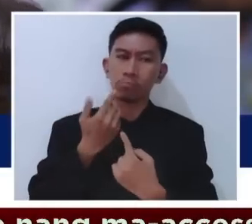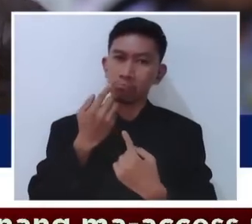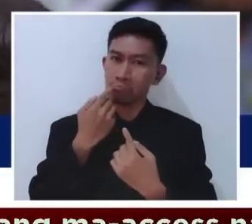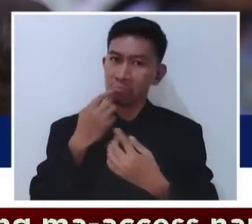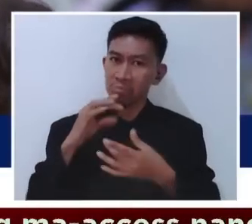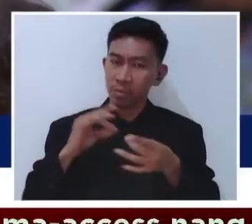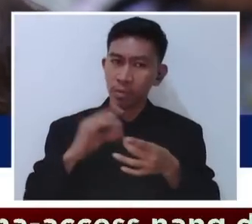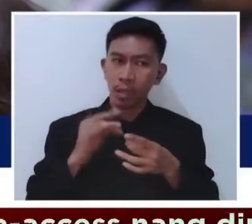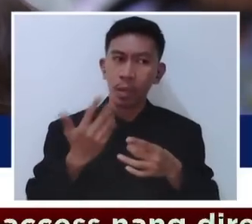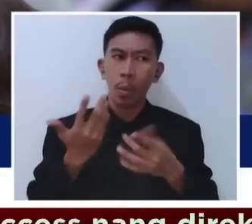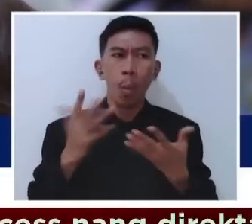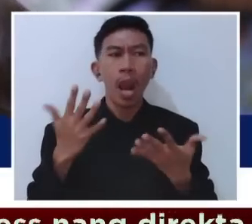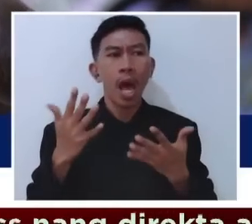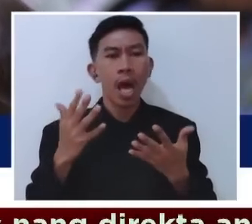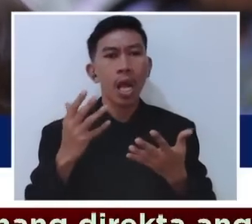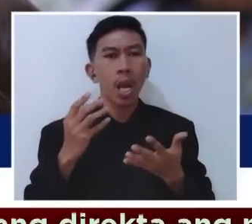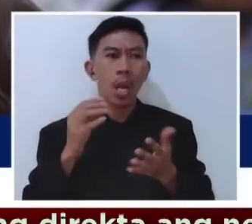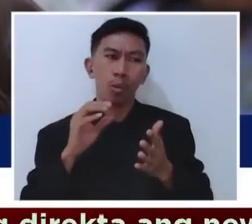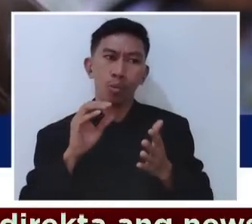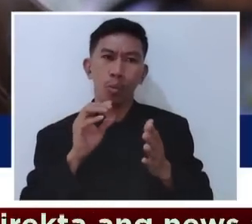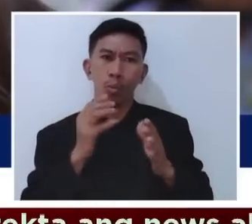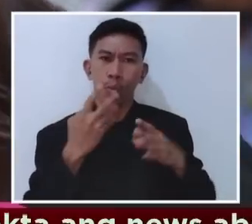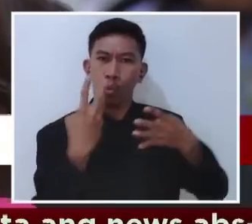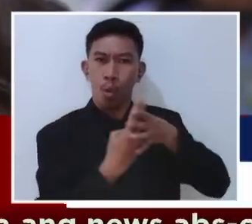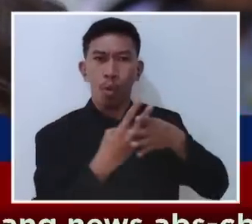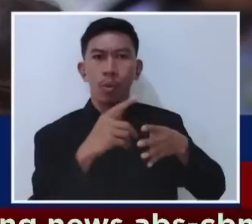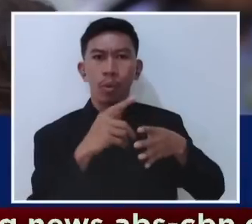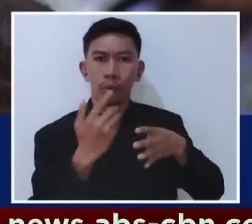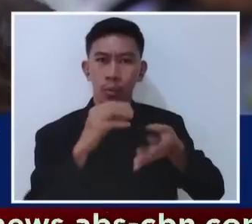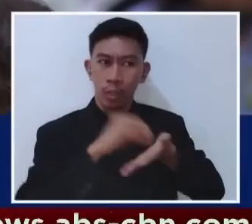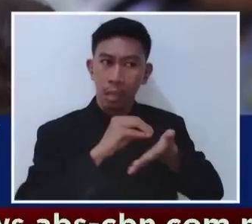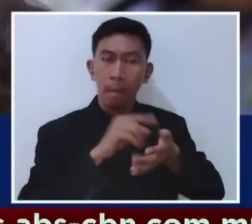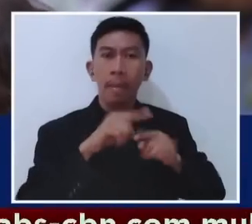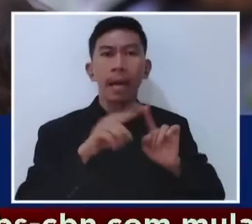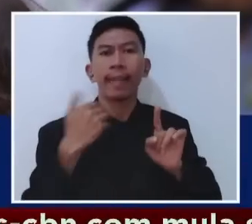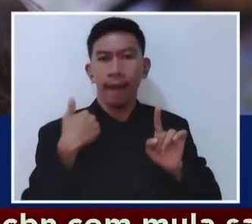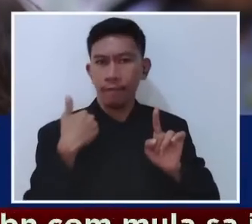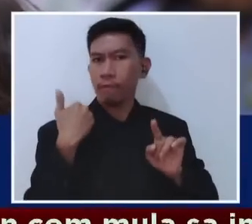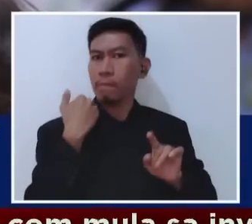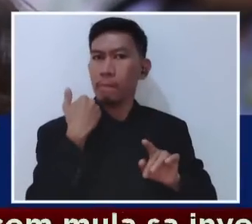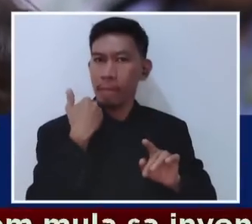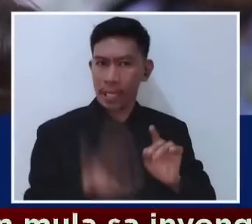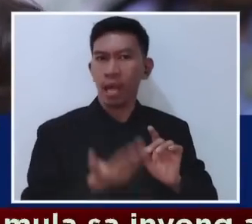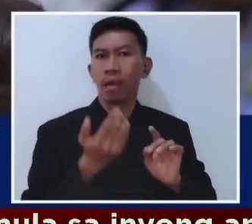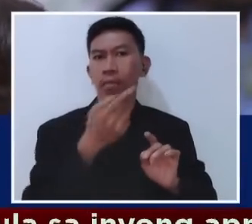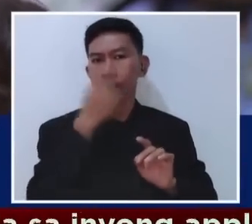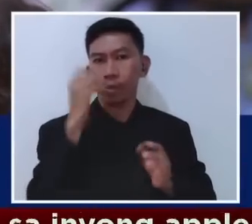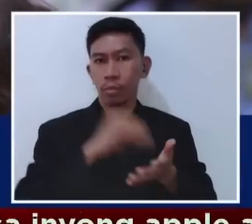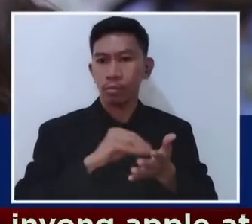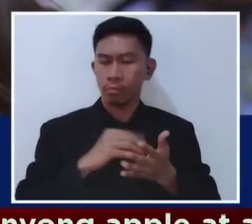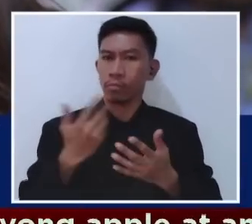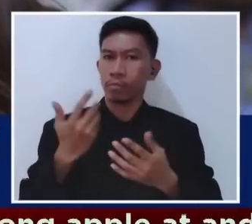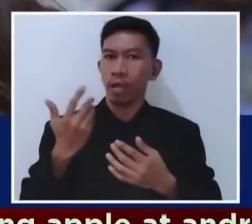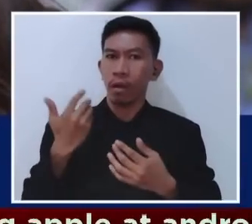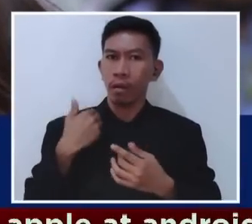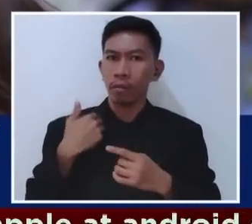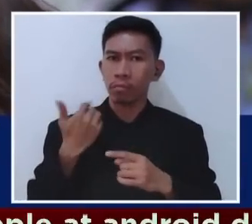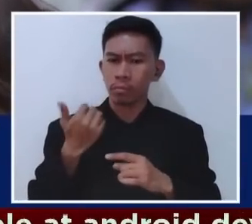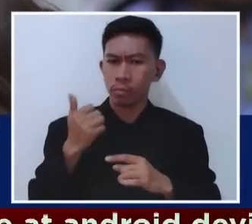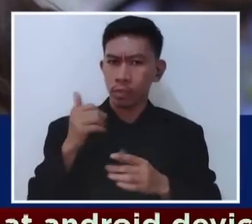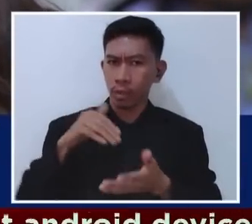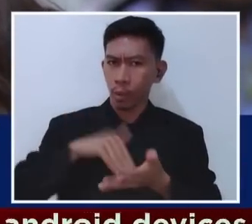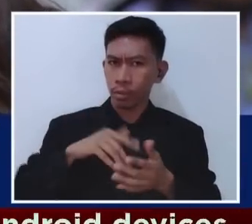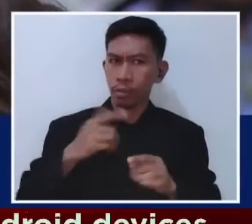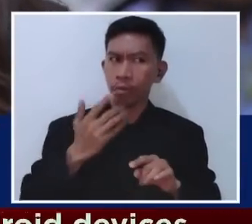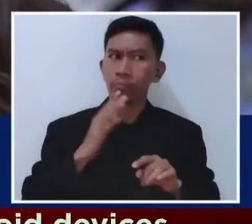nila, 10,000 lang ang ulo ko. Pagkatapos nun kinabukasan, may pinadala sila na funeral